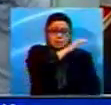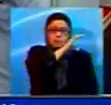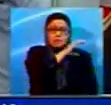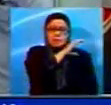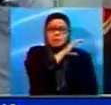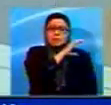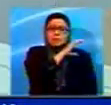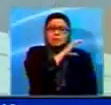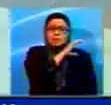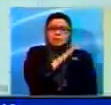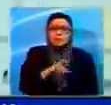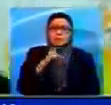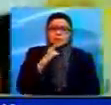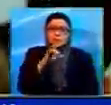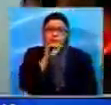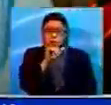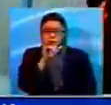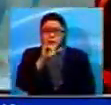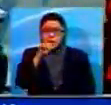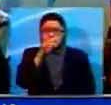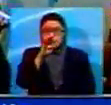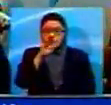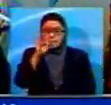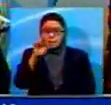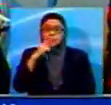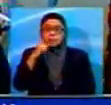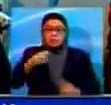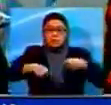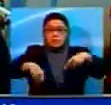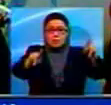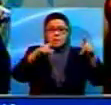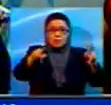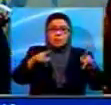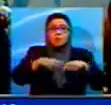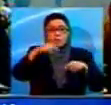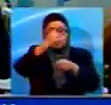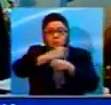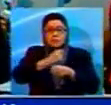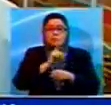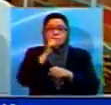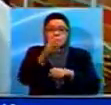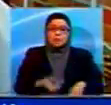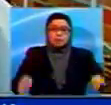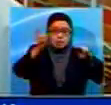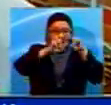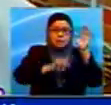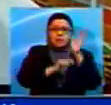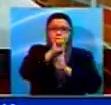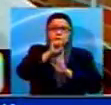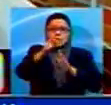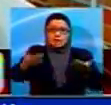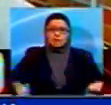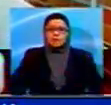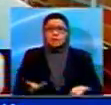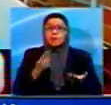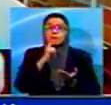Daud peluang kepada belia mencari pekerjaan ditawarkan amat tinggi pada festival belia kali ini kita sasarkan semua